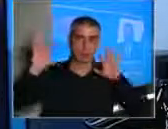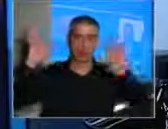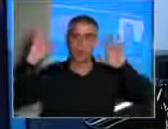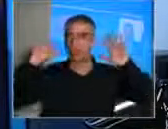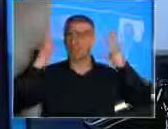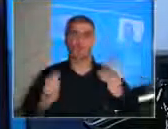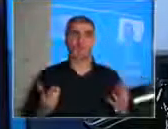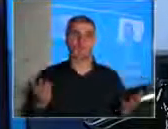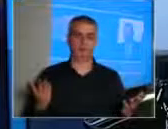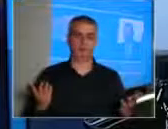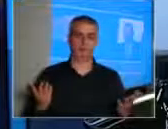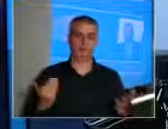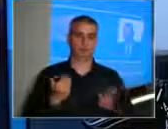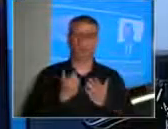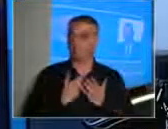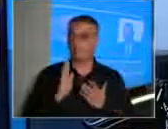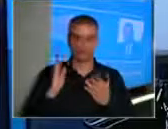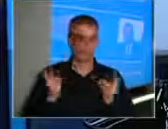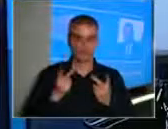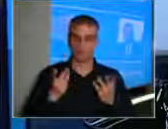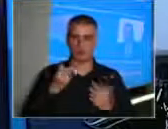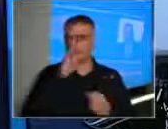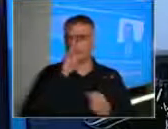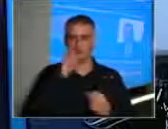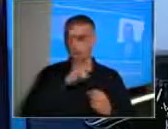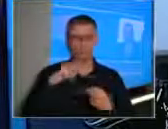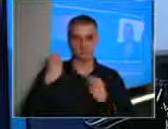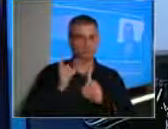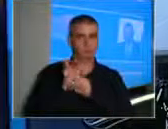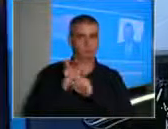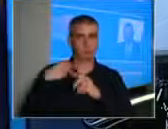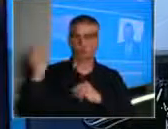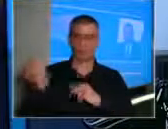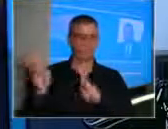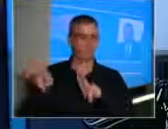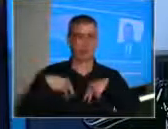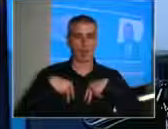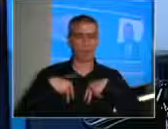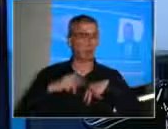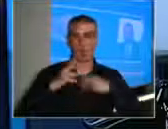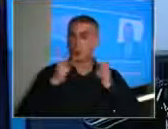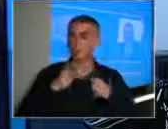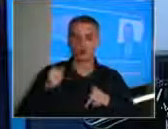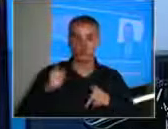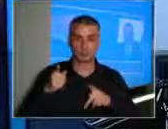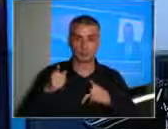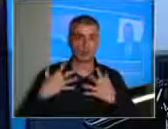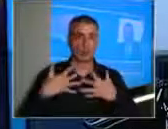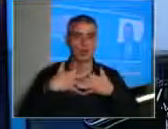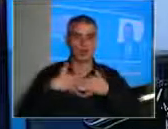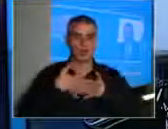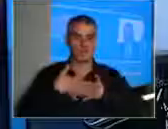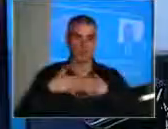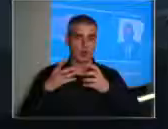מזהיר. נפרדתם בכזאת קלות מאלי ישי, לא נתתם לו לחזור אליכם, לא אפשרתם לו לחבור